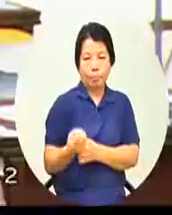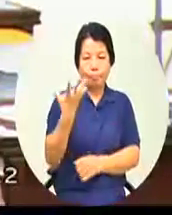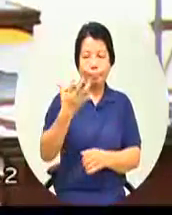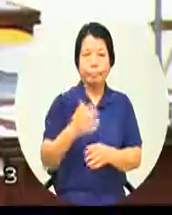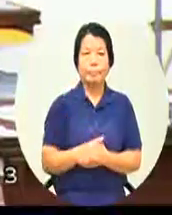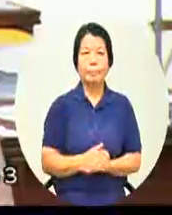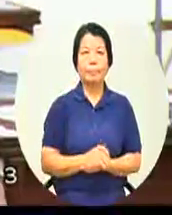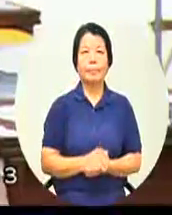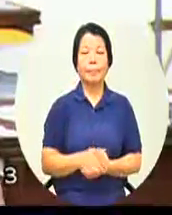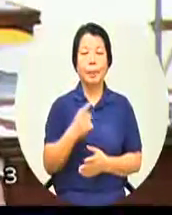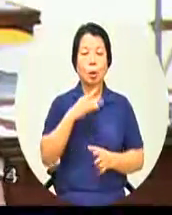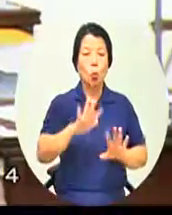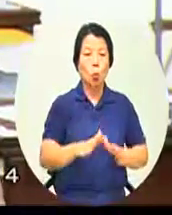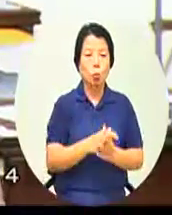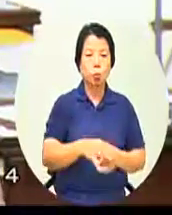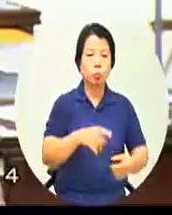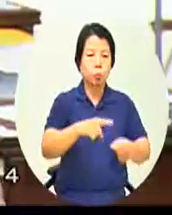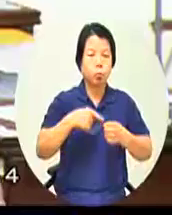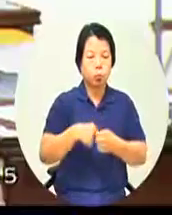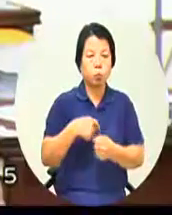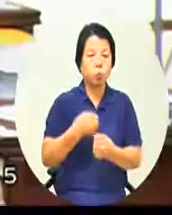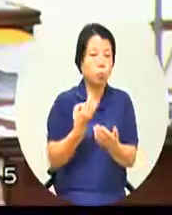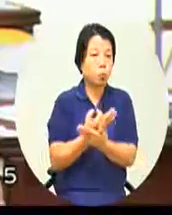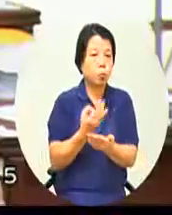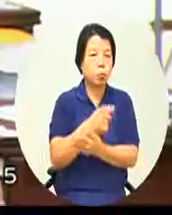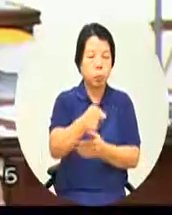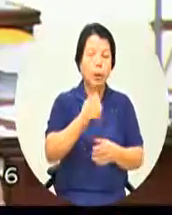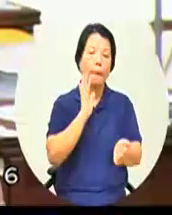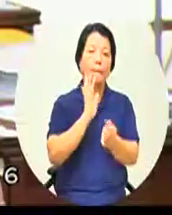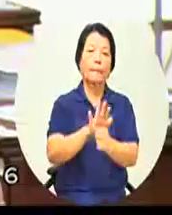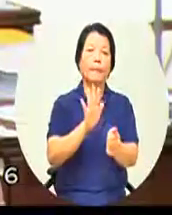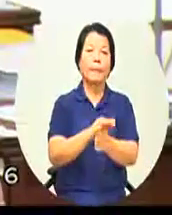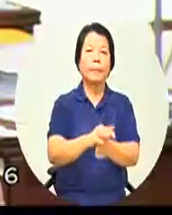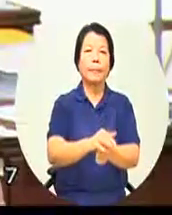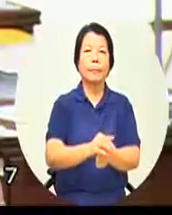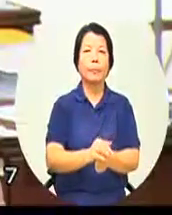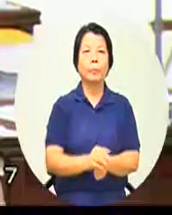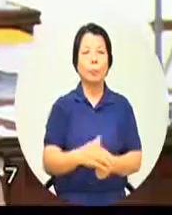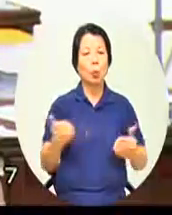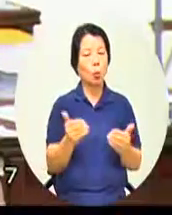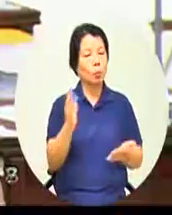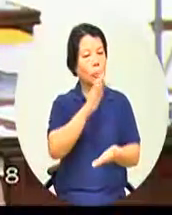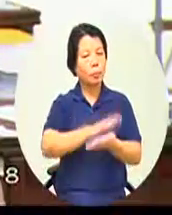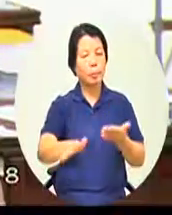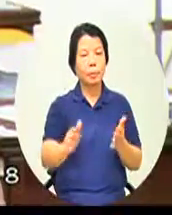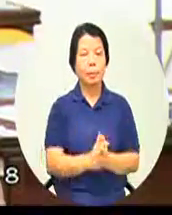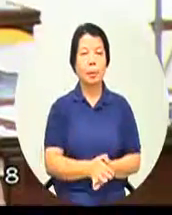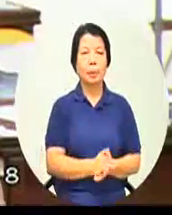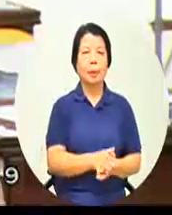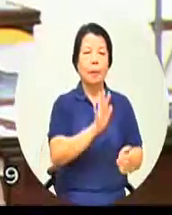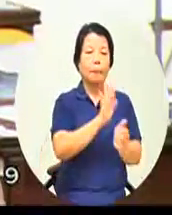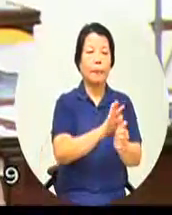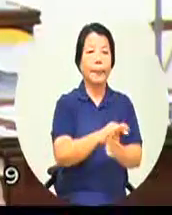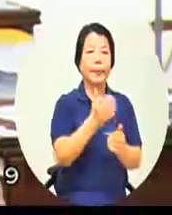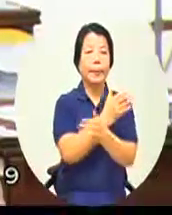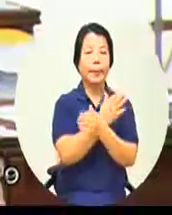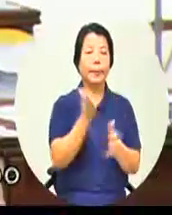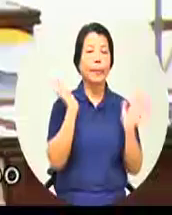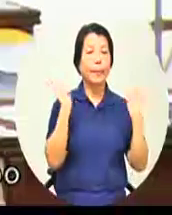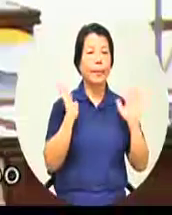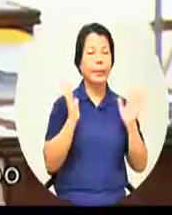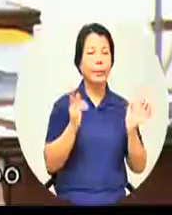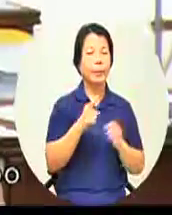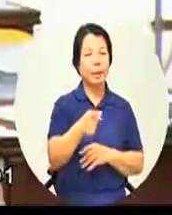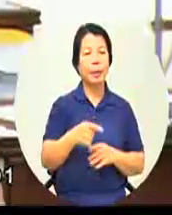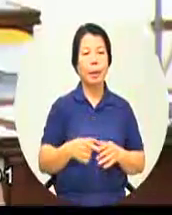较收入较不那好的家庭对不对哈？会解决因的问题，会当解决着囡啊，哈、哦、啊。何时能安心的当